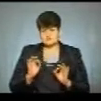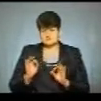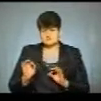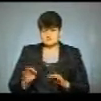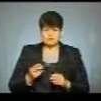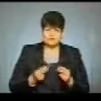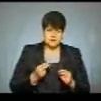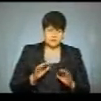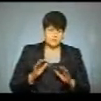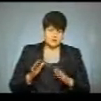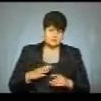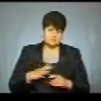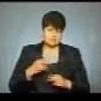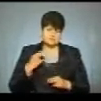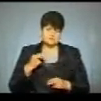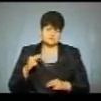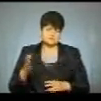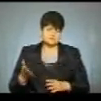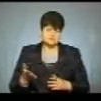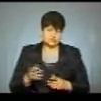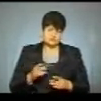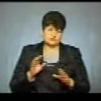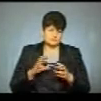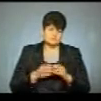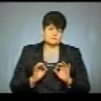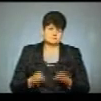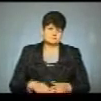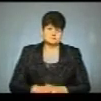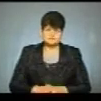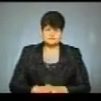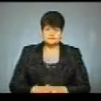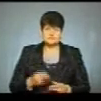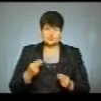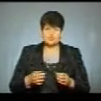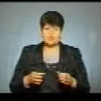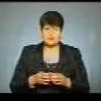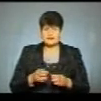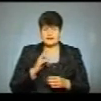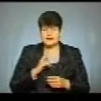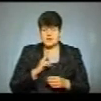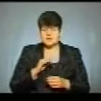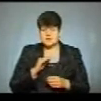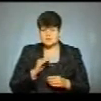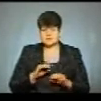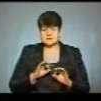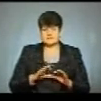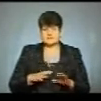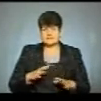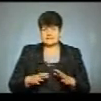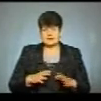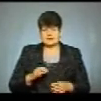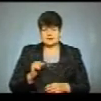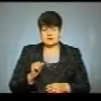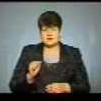по моментах ми переважали суперника, тому результат закономірний. Гру команди Кременець Академія проаналізував її тренер